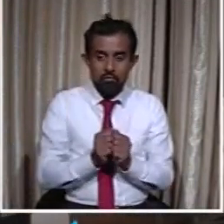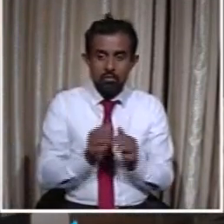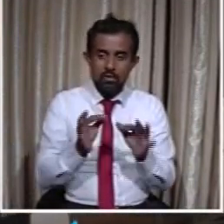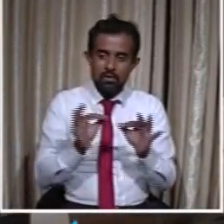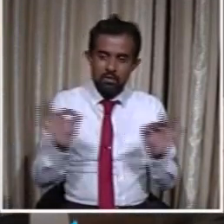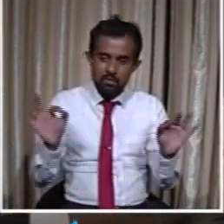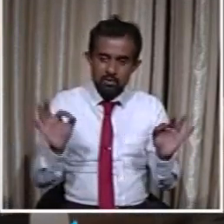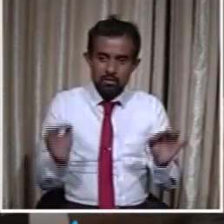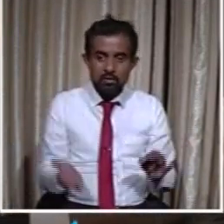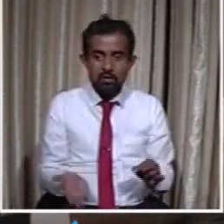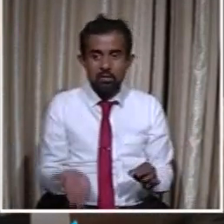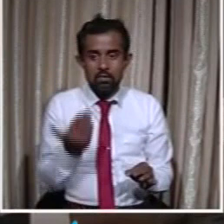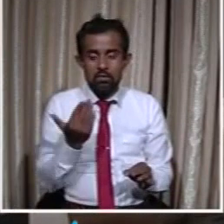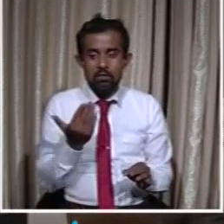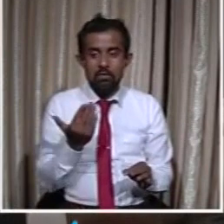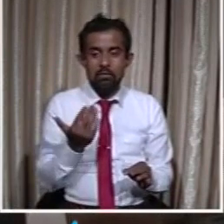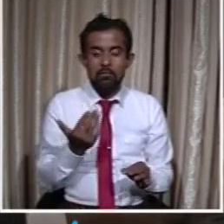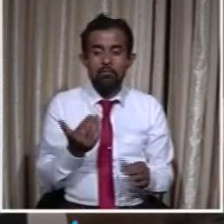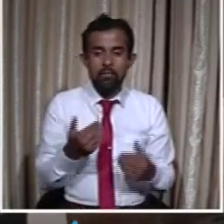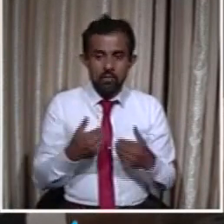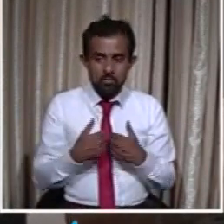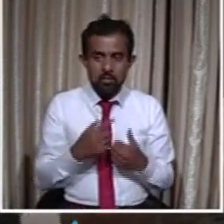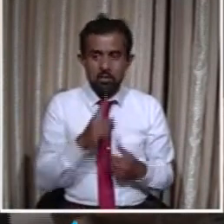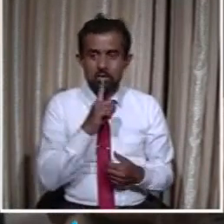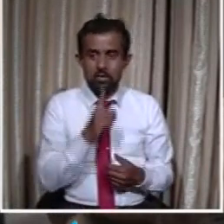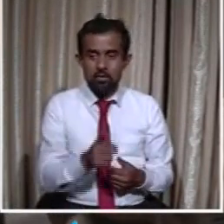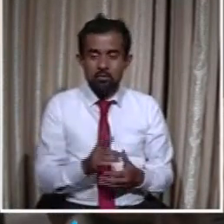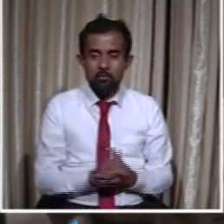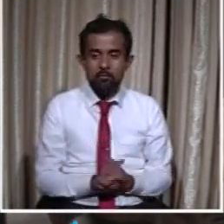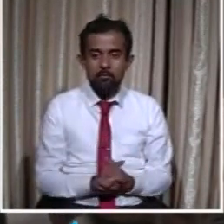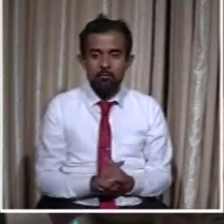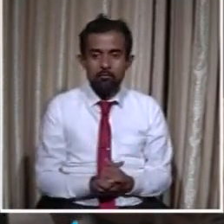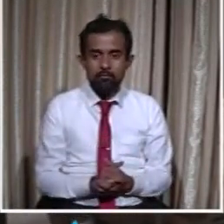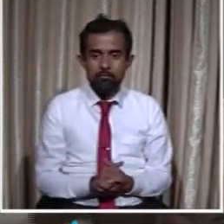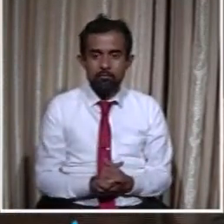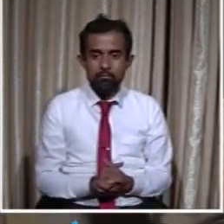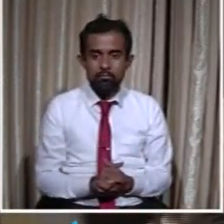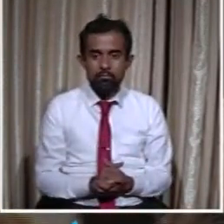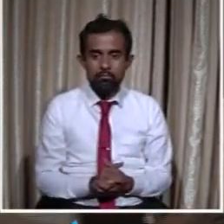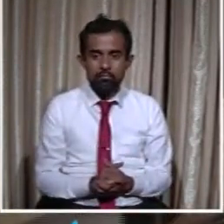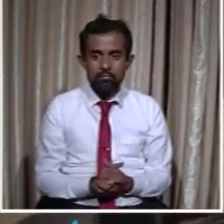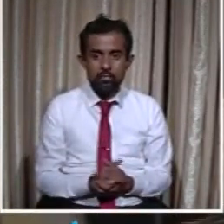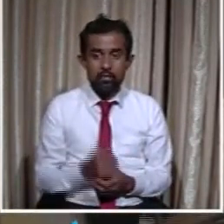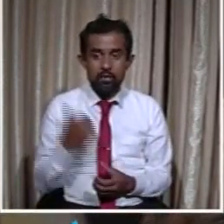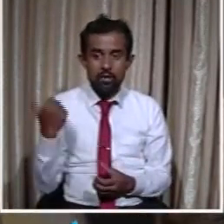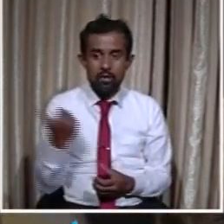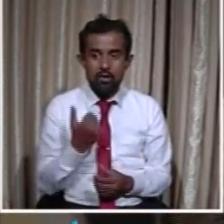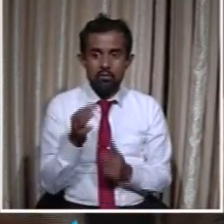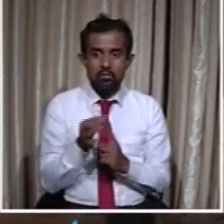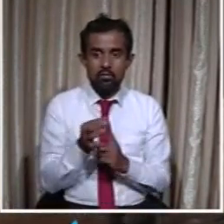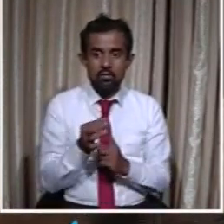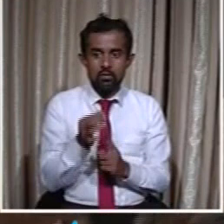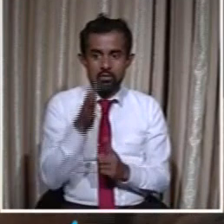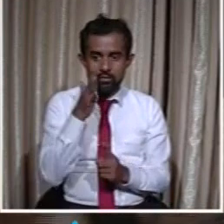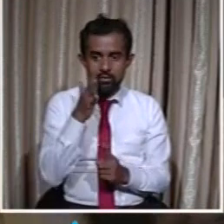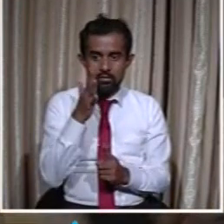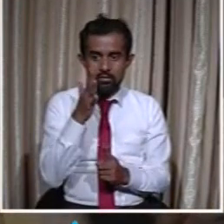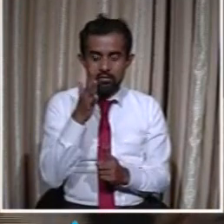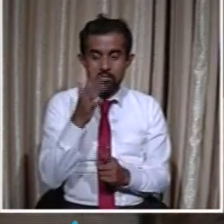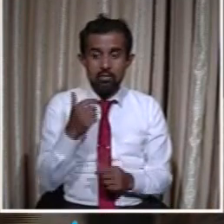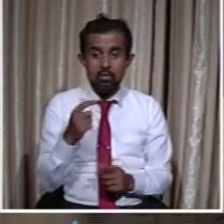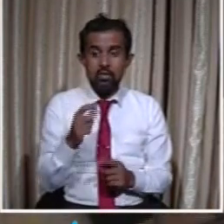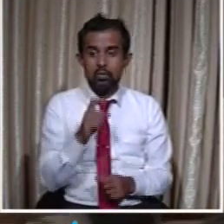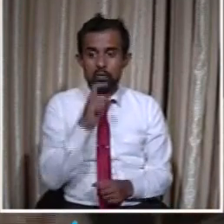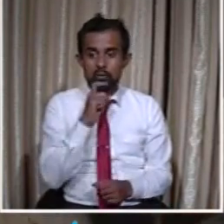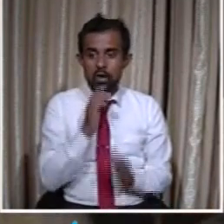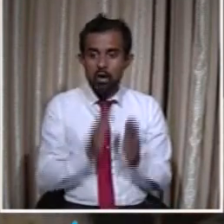சட்ட விவாதத்தின் மூலம் புதிதாக தெரிவு செய்யப்பட்ட ஜனாதிபதிக்கும் தங்களுக்கும் நான் மிக வினயமான தமிழ் மக்கள் சார்ந்த